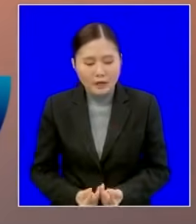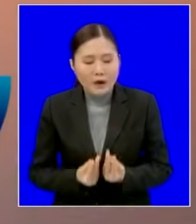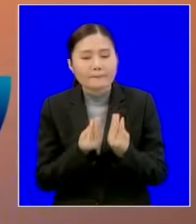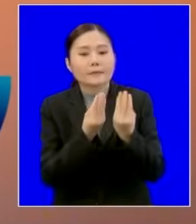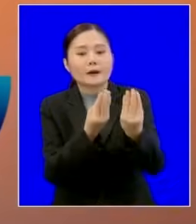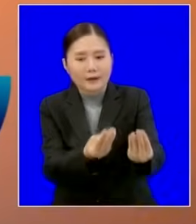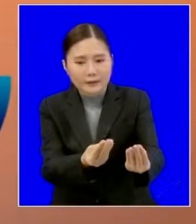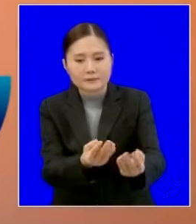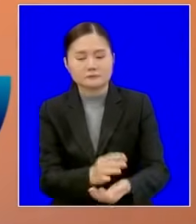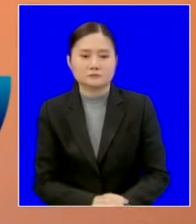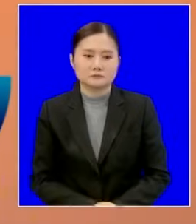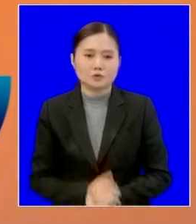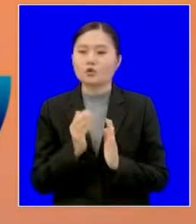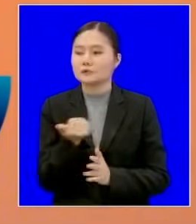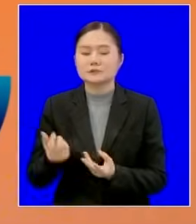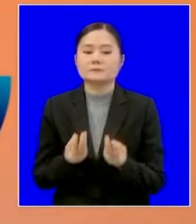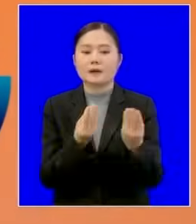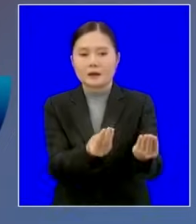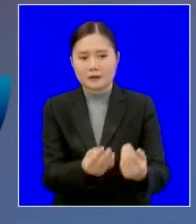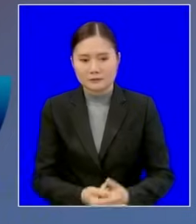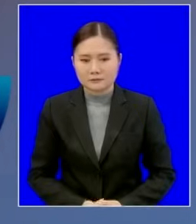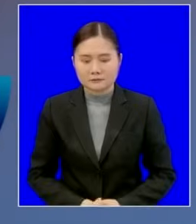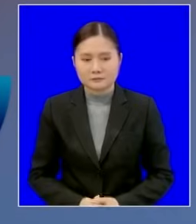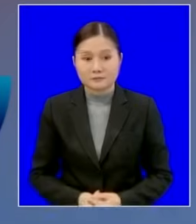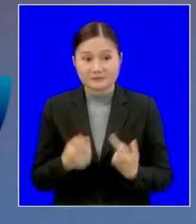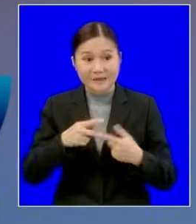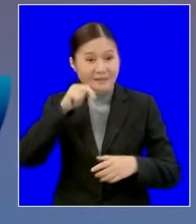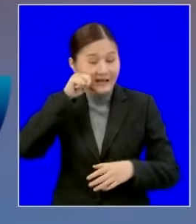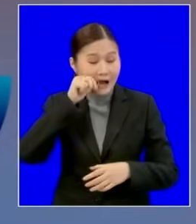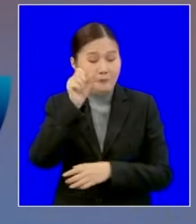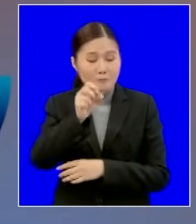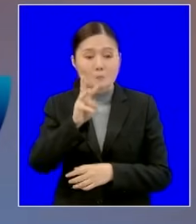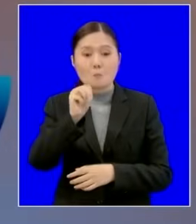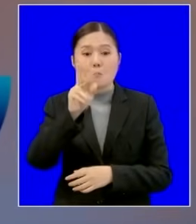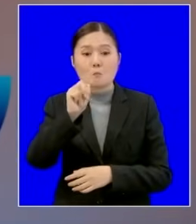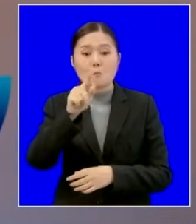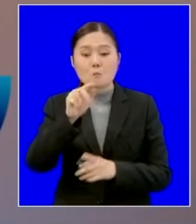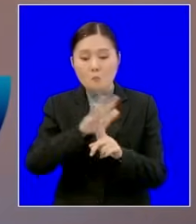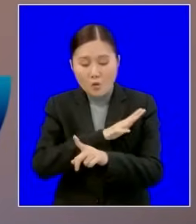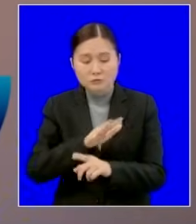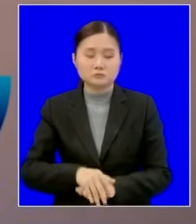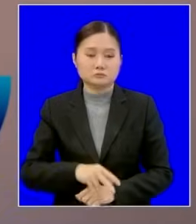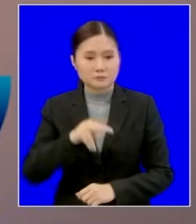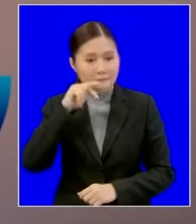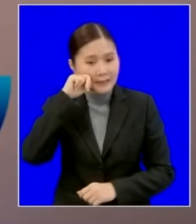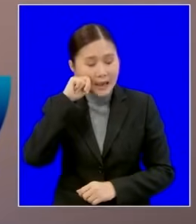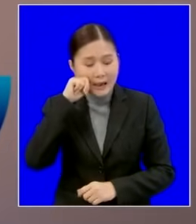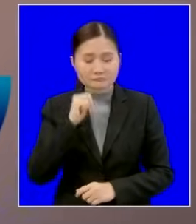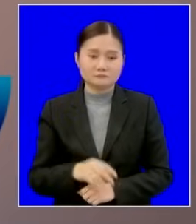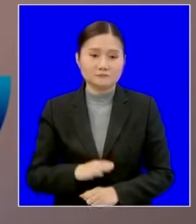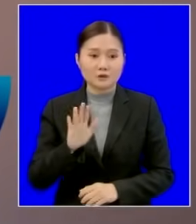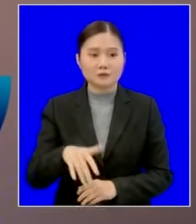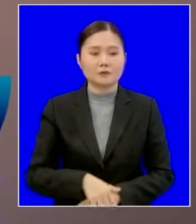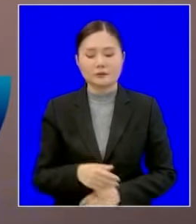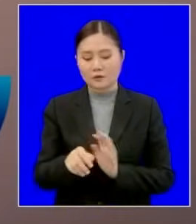ตัวเครื่องพ่นสารเคมีที่ใช้ในทางการเกษตร แต่คือข้างในเป็นน้ำมนต์ไม่ใช่สารเคมี ไม่ใช่ข้างในเป็นน้ำมนต์ค่ะท่านก็แค่